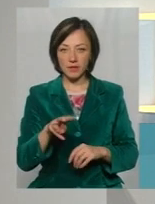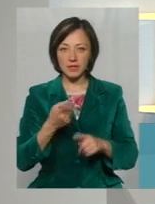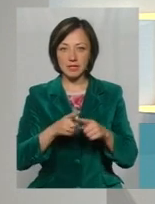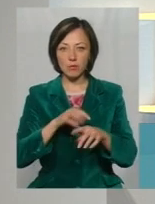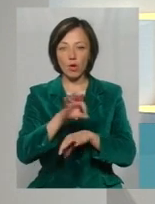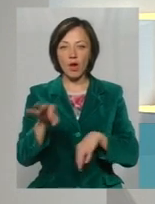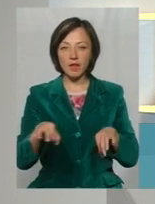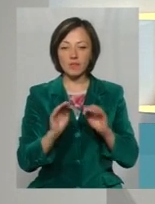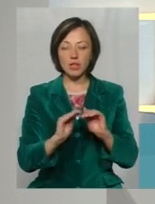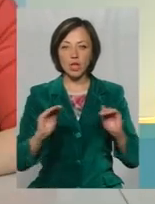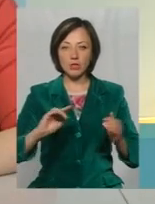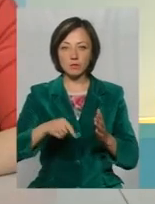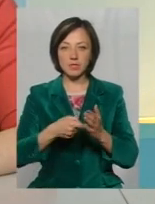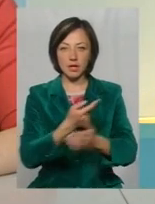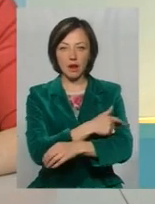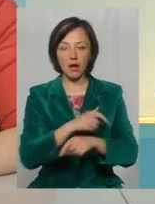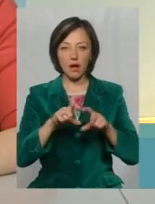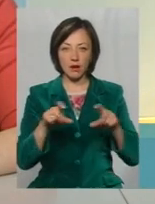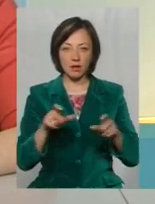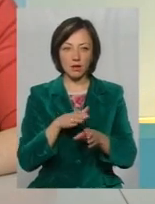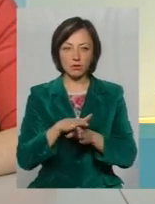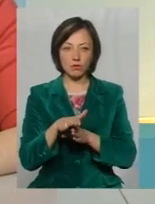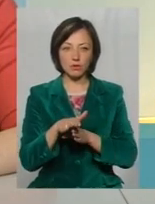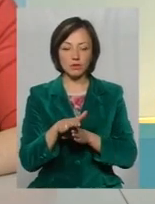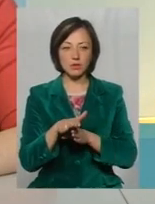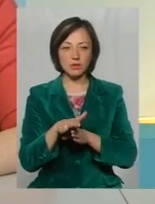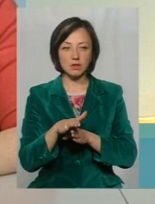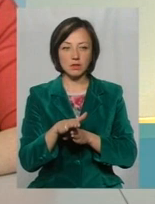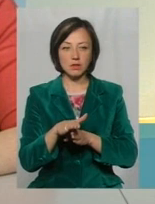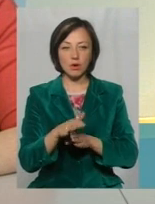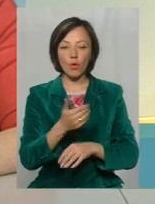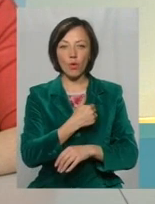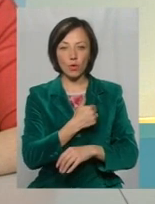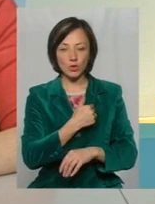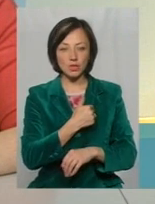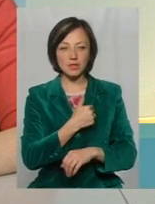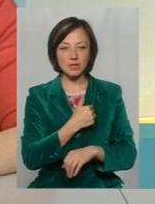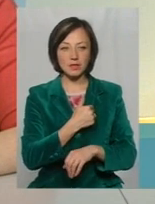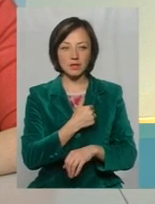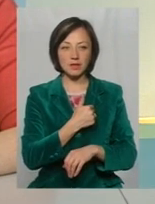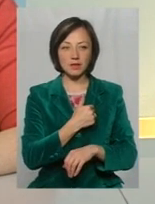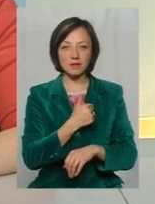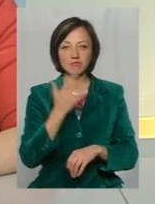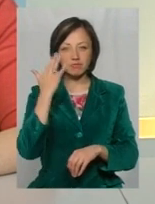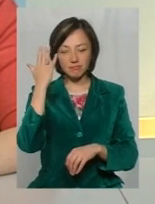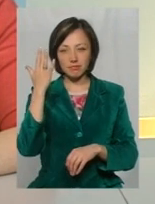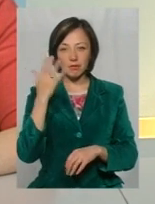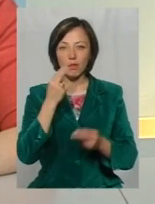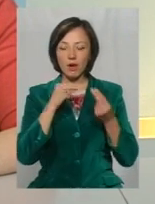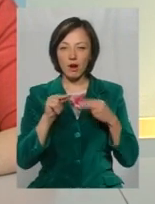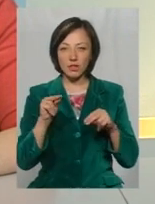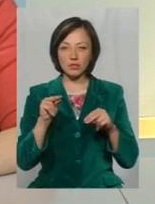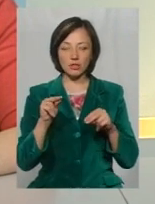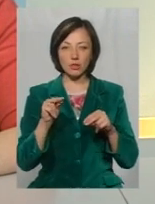лікарні реалізовуються. Так, в Хмельницькій дитячій лікарні. Ну, хочеться на меті